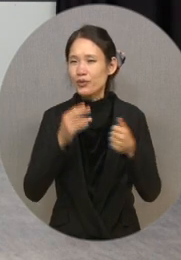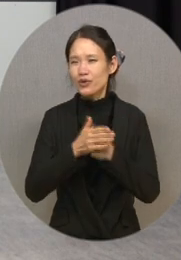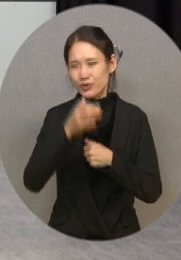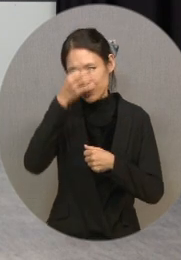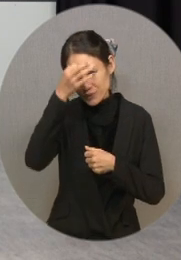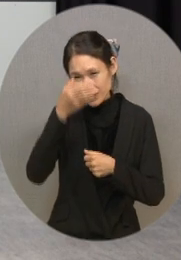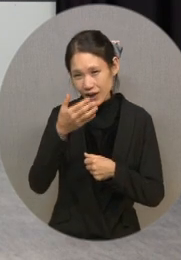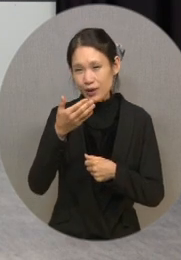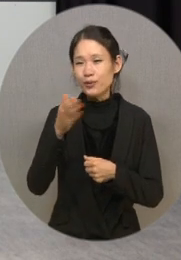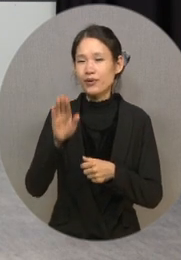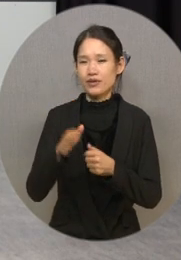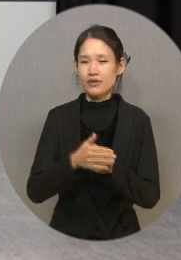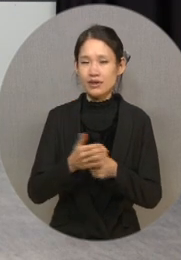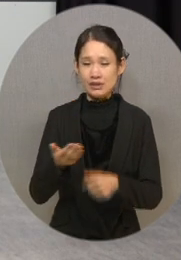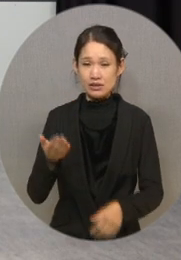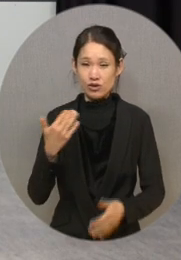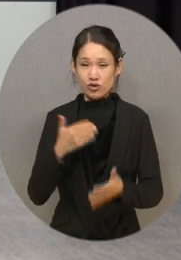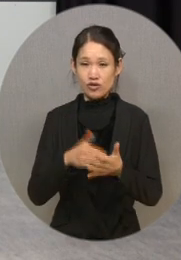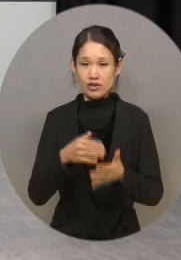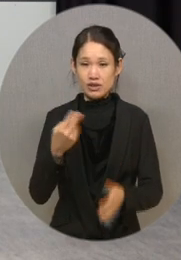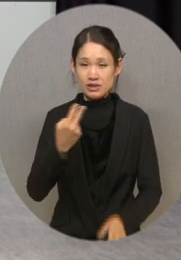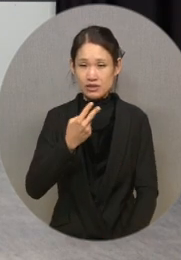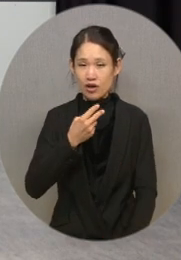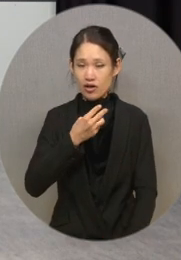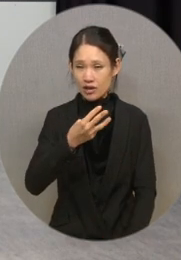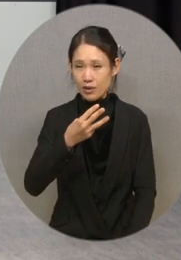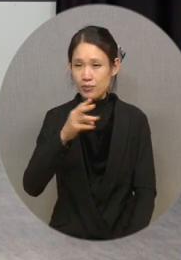그 전에 2003년도부터